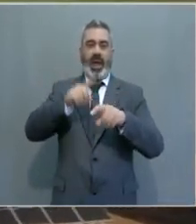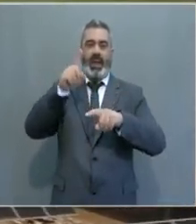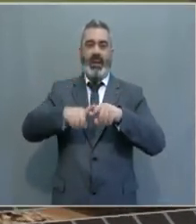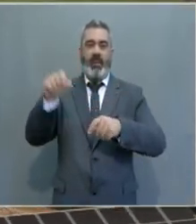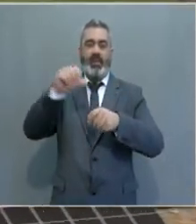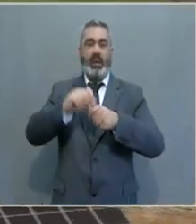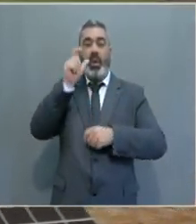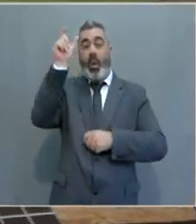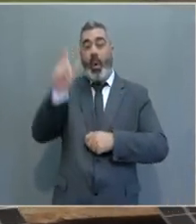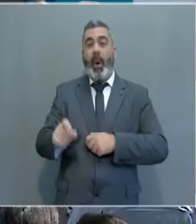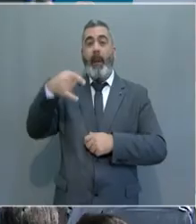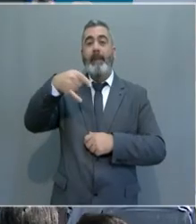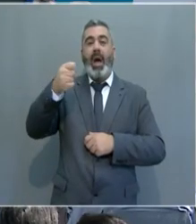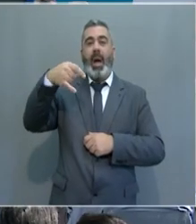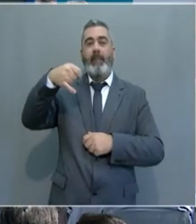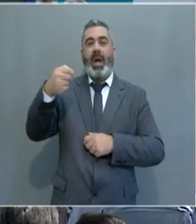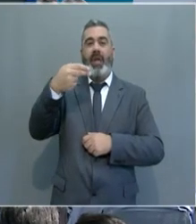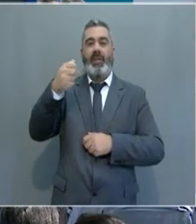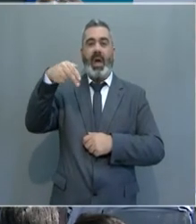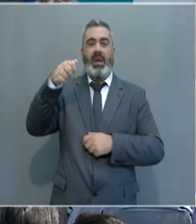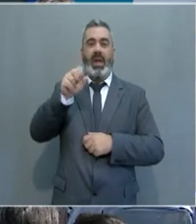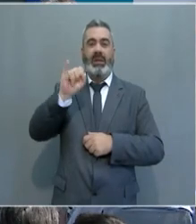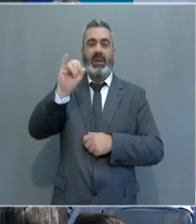κύριο Ιωάννη Παπαθανασίου.